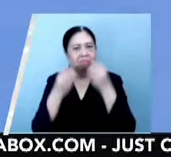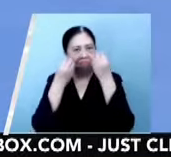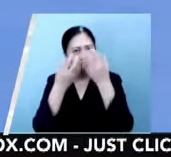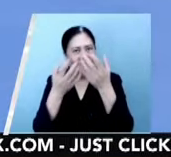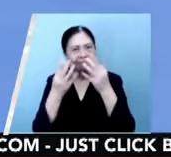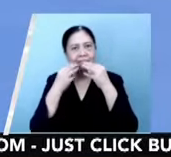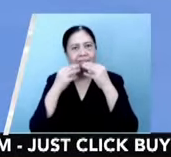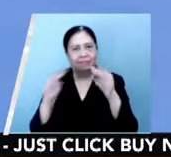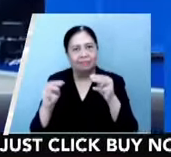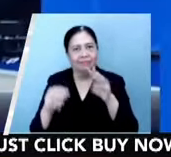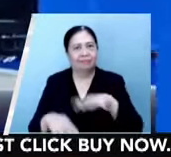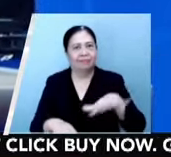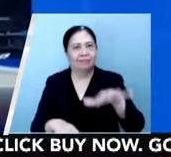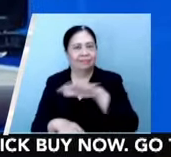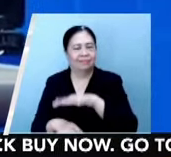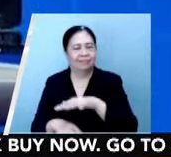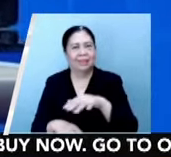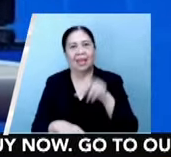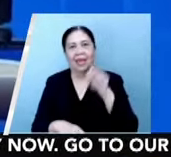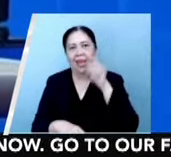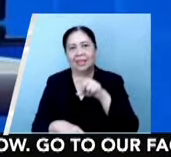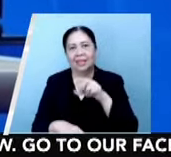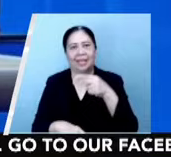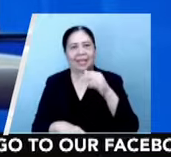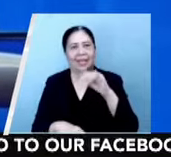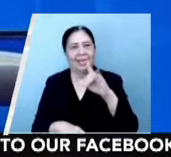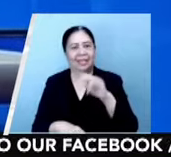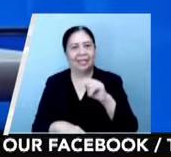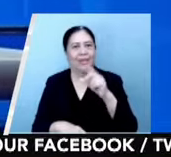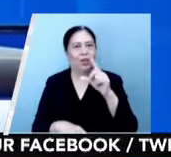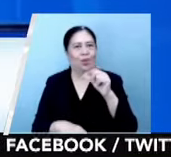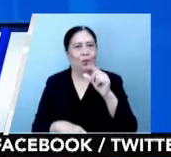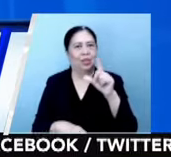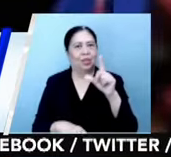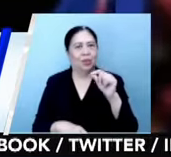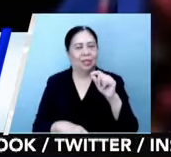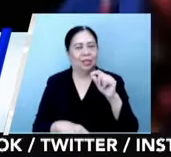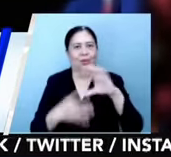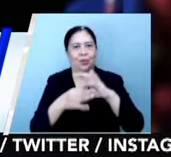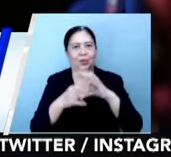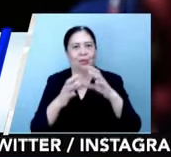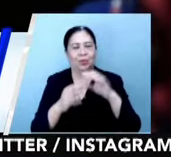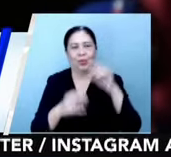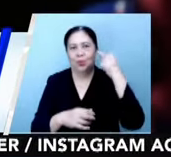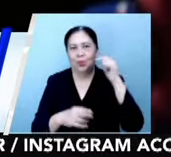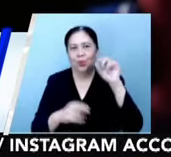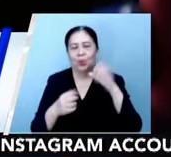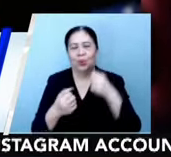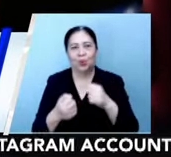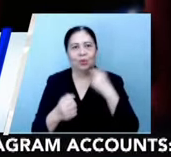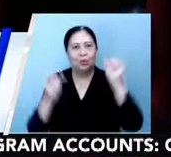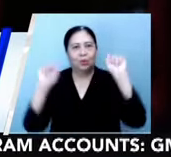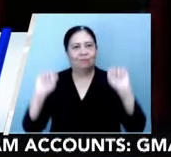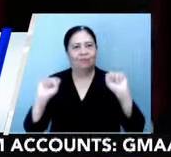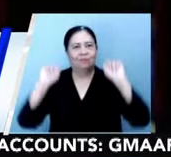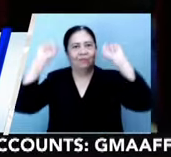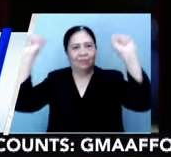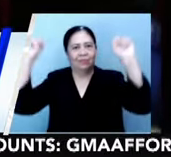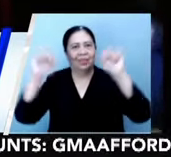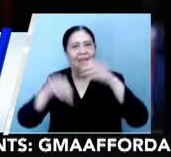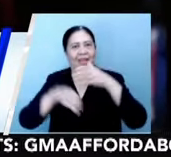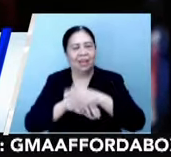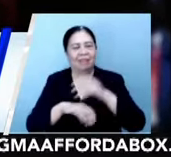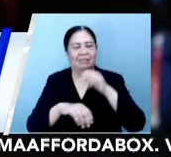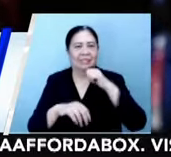sa kanyang ate Heidelin, ang 2020 Tokyo Olympics gold medalist para sa weightlifting matapos hindi umabot